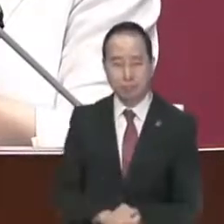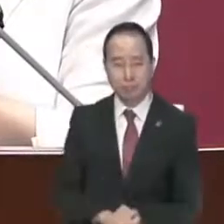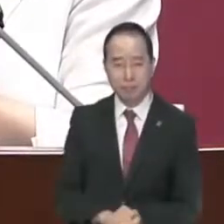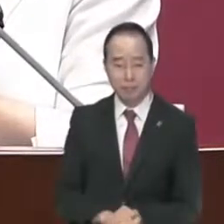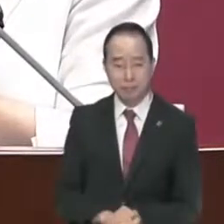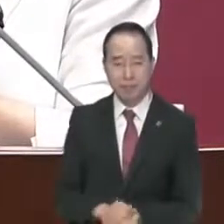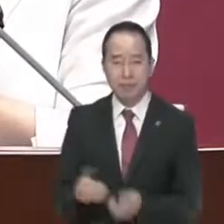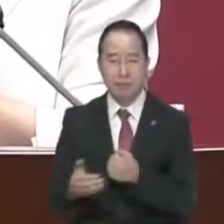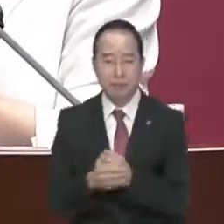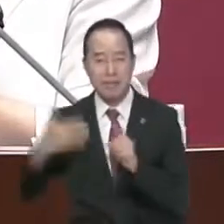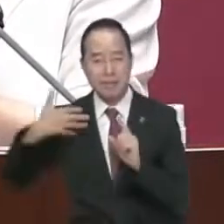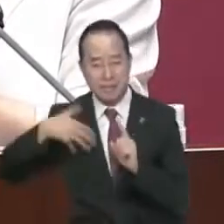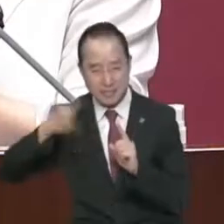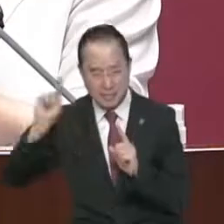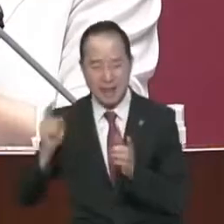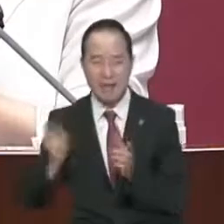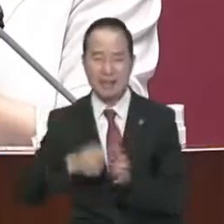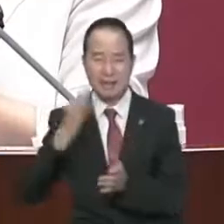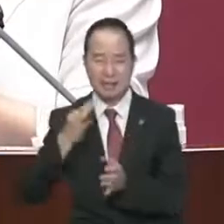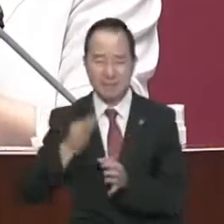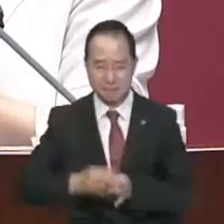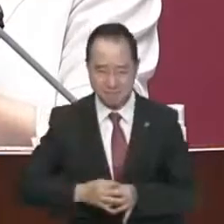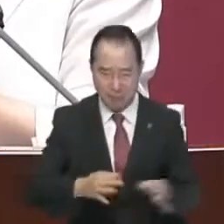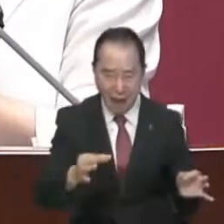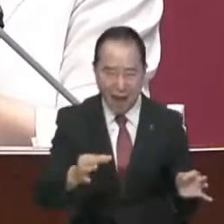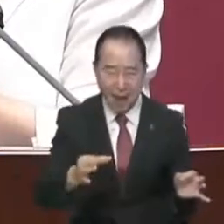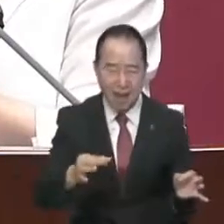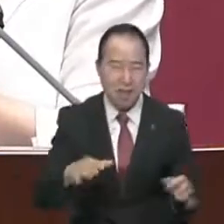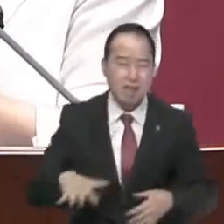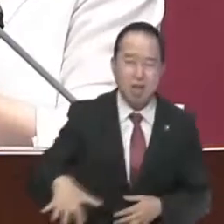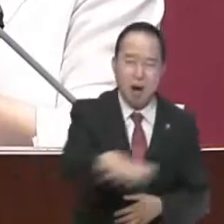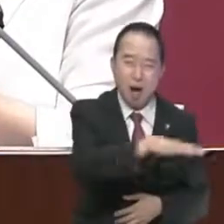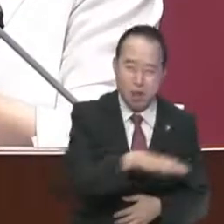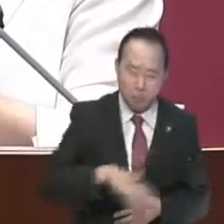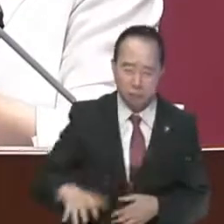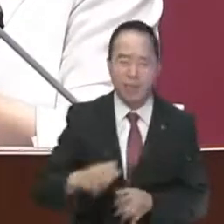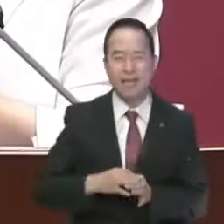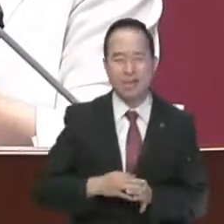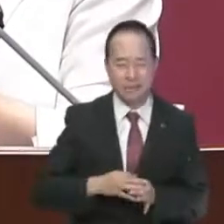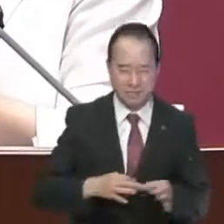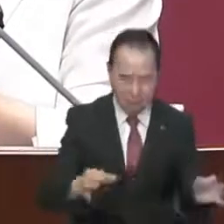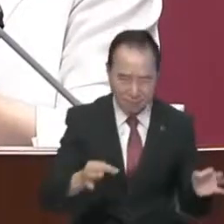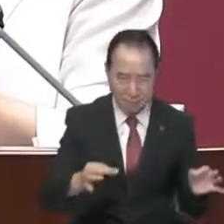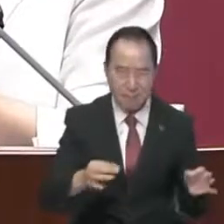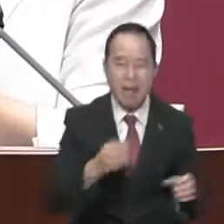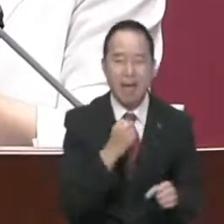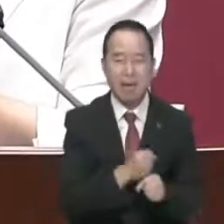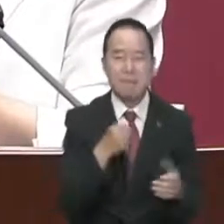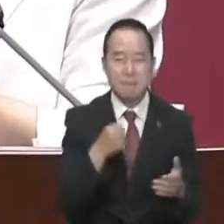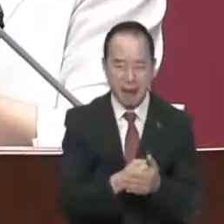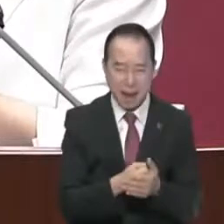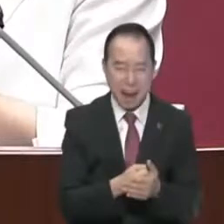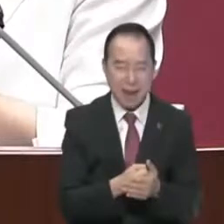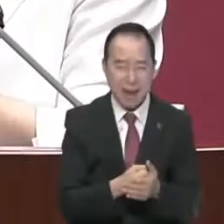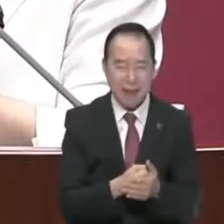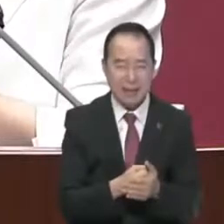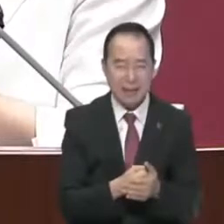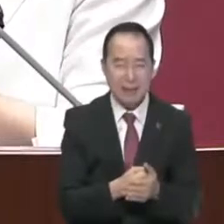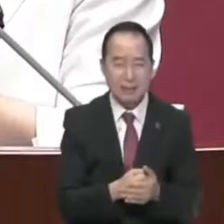1차 재난지원금은 전 국민에게 지급하는 방식을 취했지만